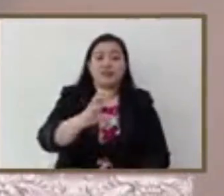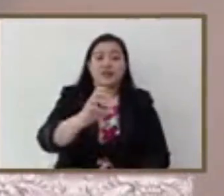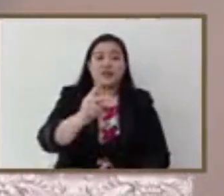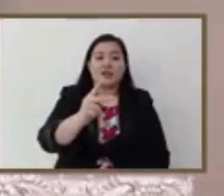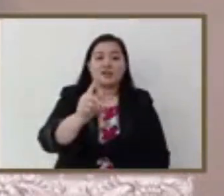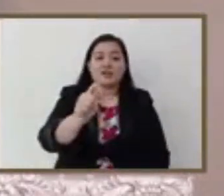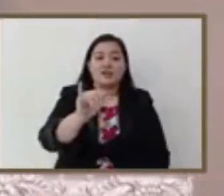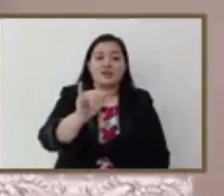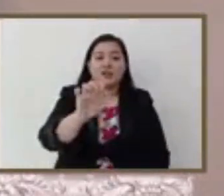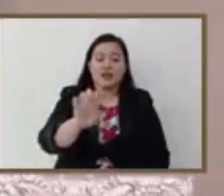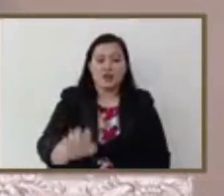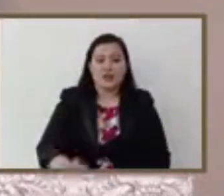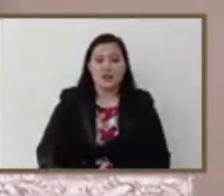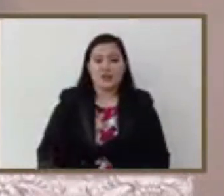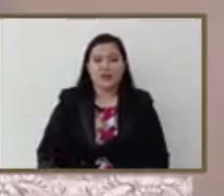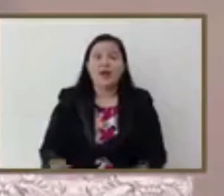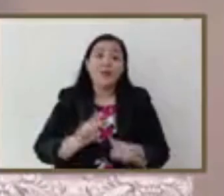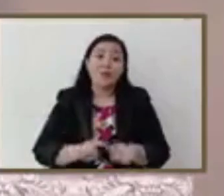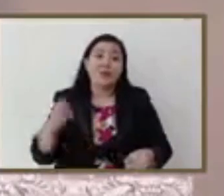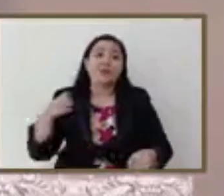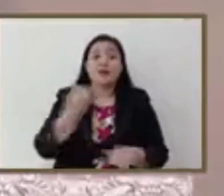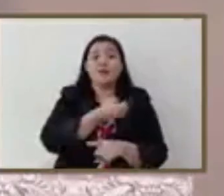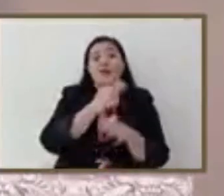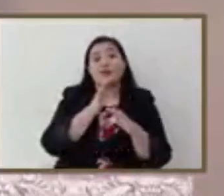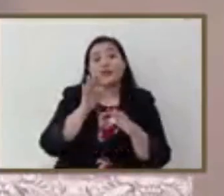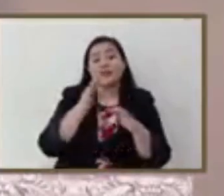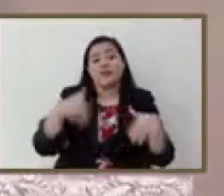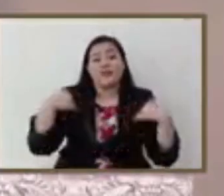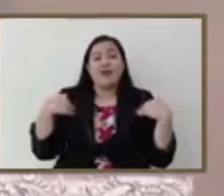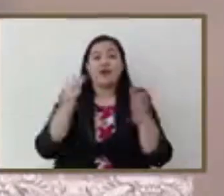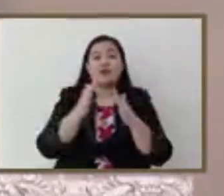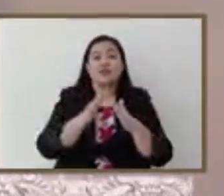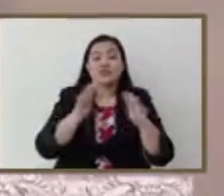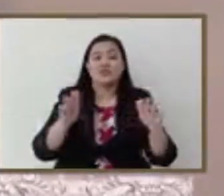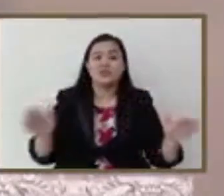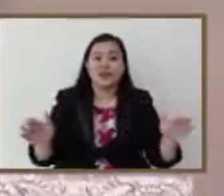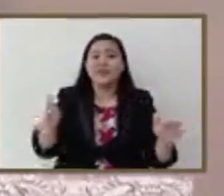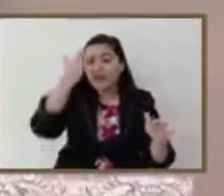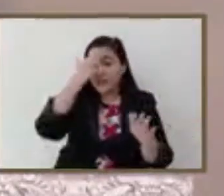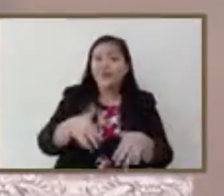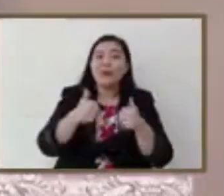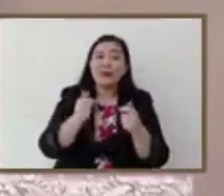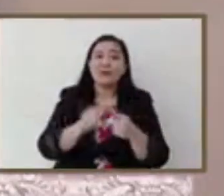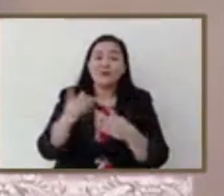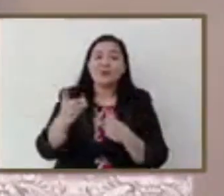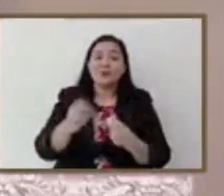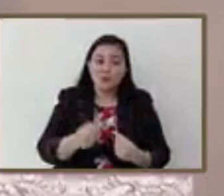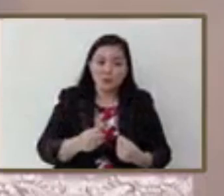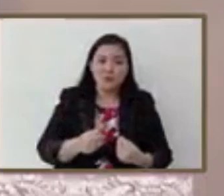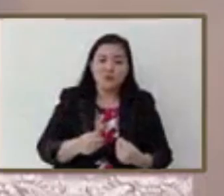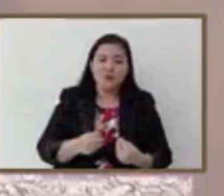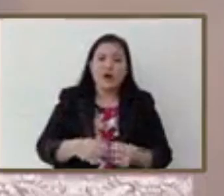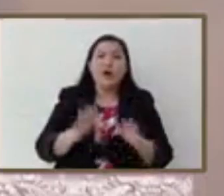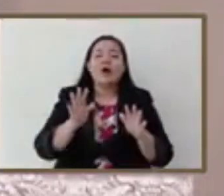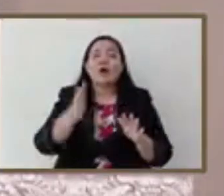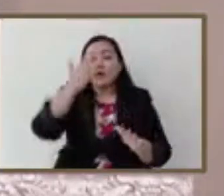nila, anong dapat kulay ng sapatos. Alam nila na dapat pala bilang isang pamilya, di ba dapat ganito tayo? Oh.